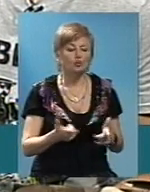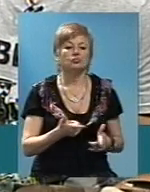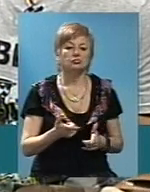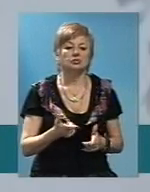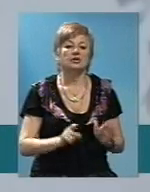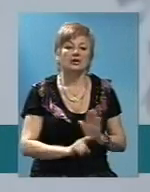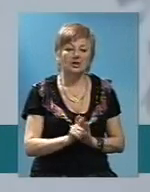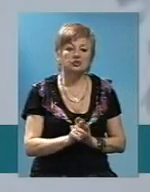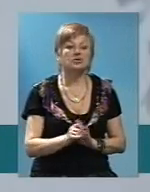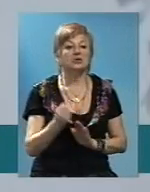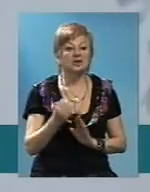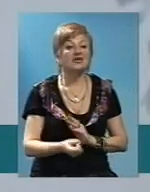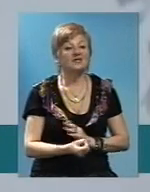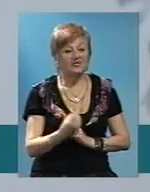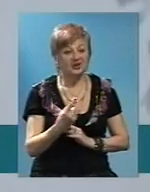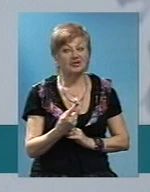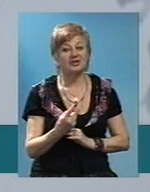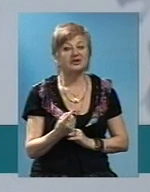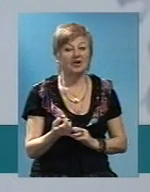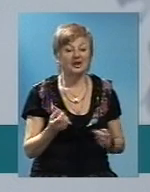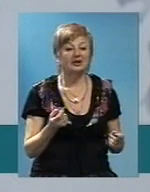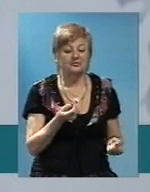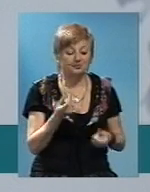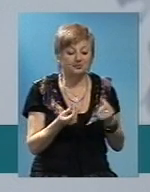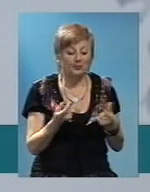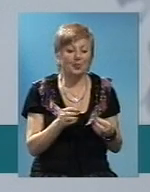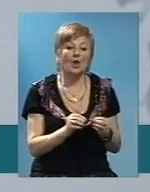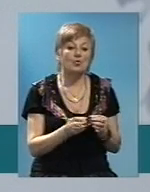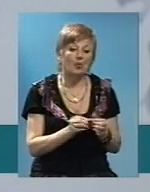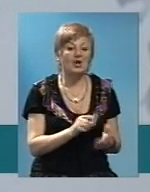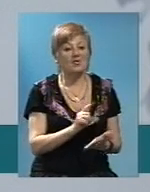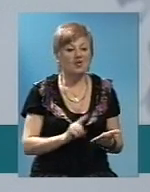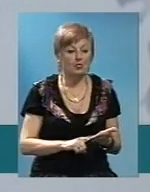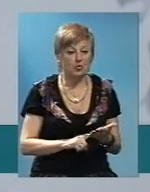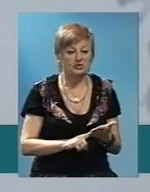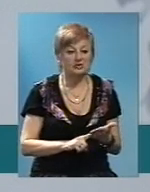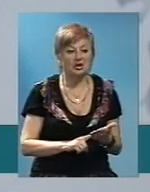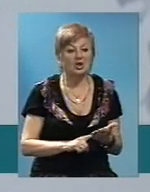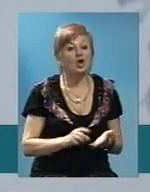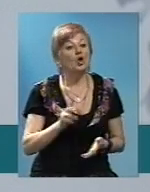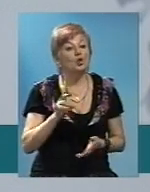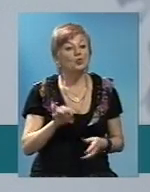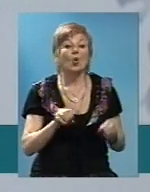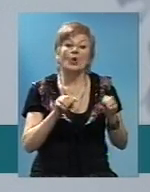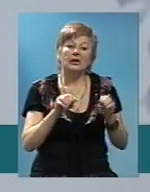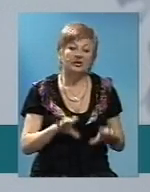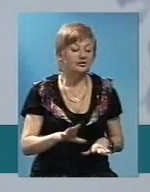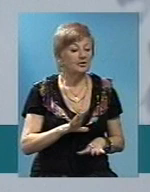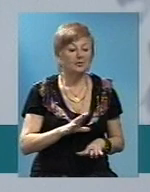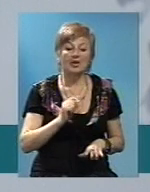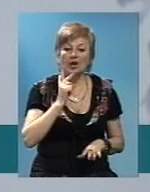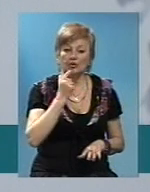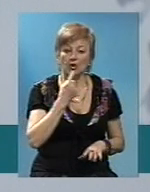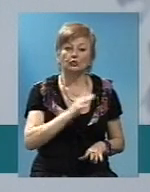І, звичайно, виникали якісь мілкі, дрібні проблеми, питання. Але вирішити їх було не так